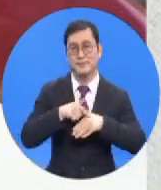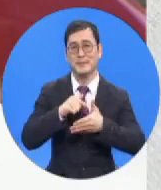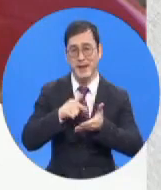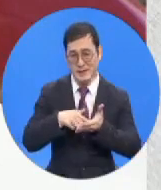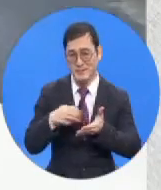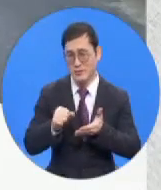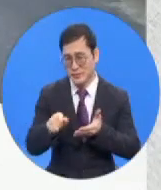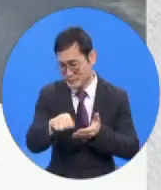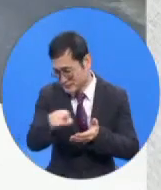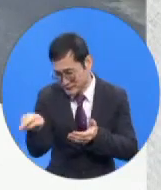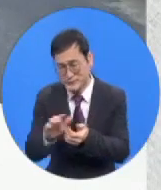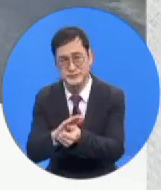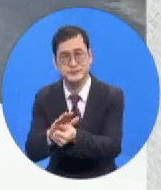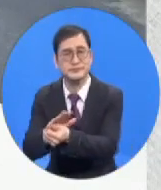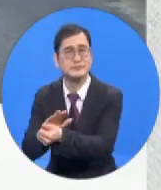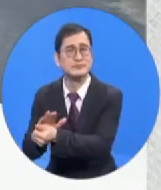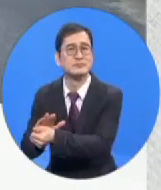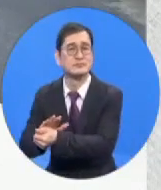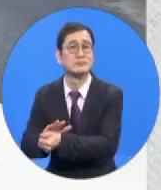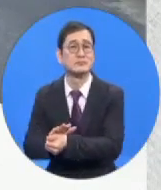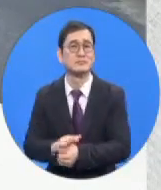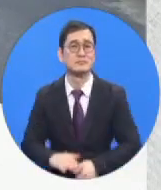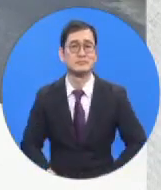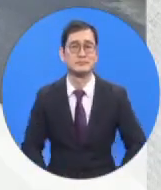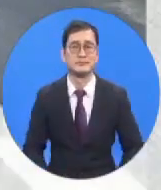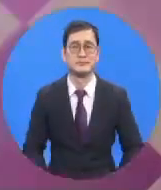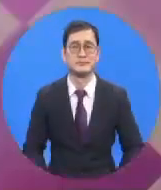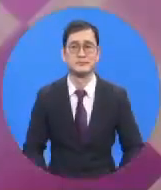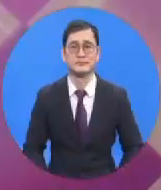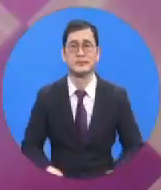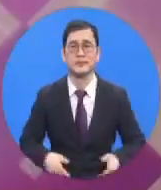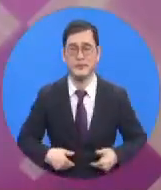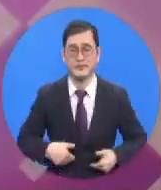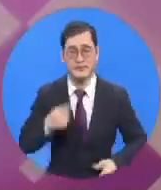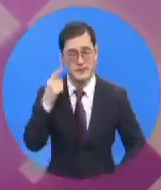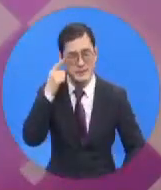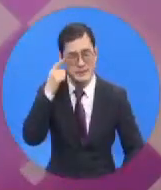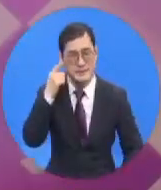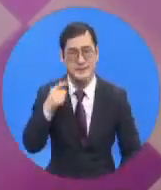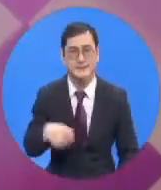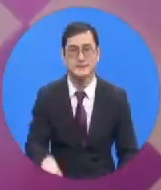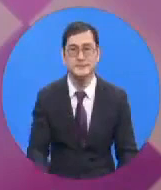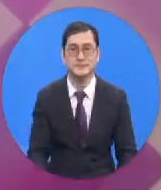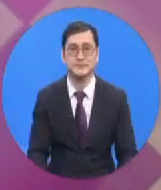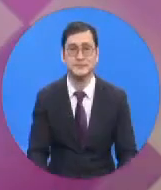보답하는 길이라 저는 뭐 그렇게 생각하고 예. 있습니다. 계속 이어지는 얘기인데요.